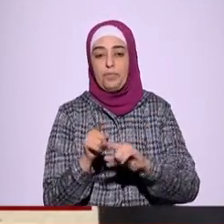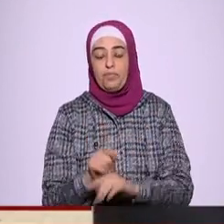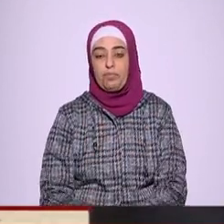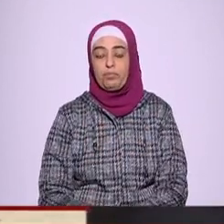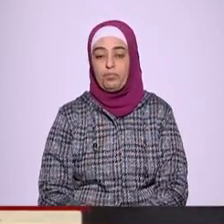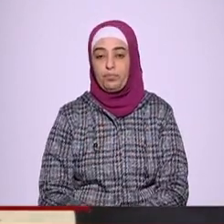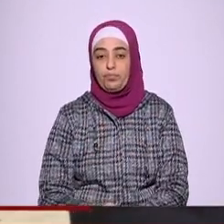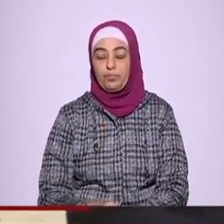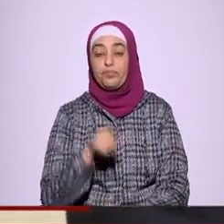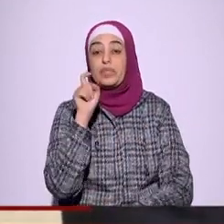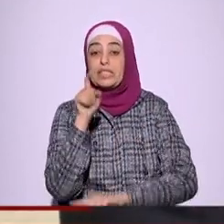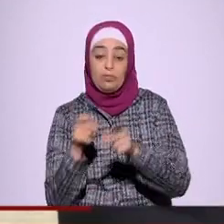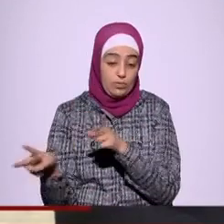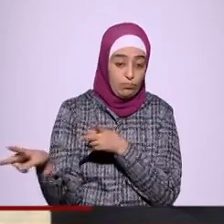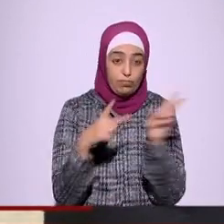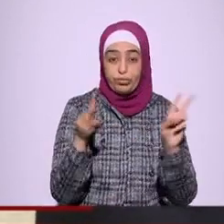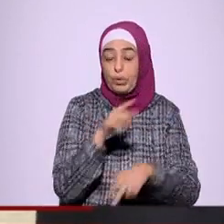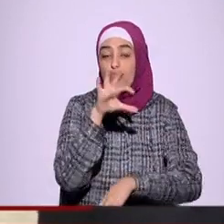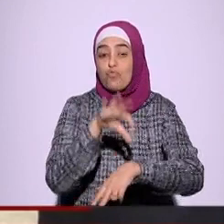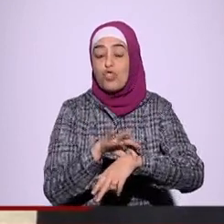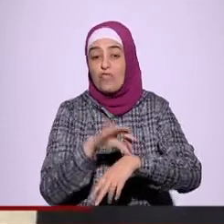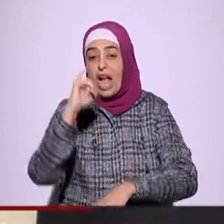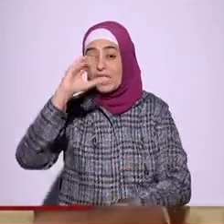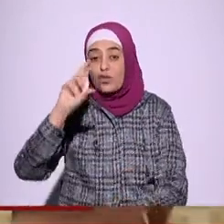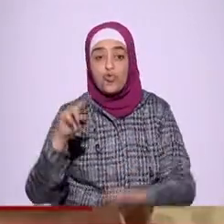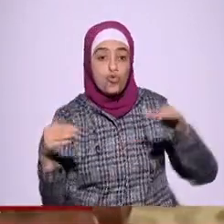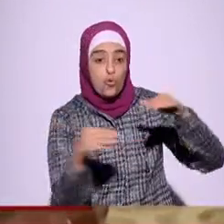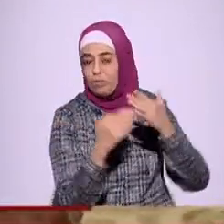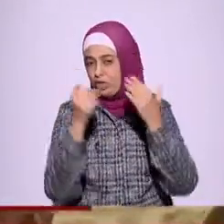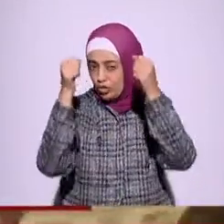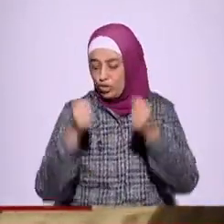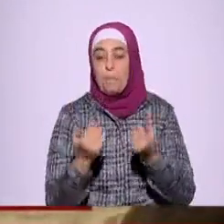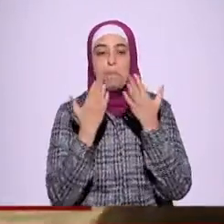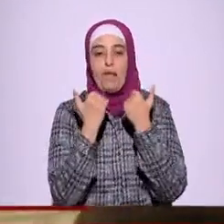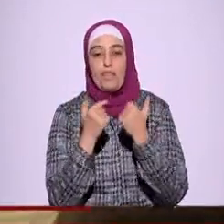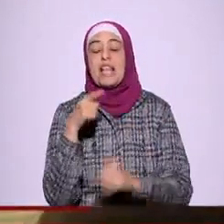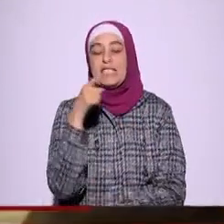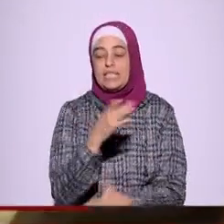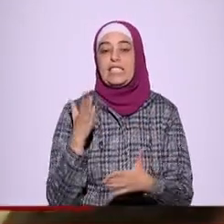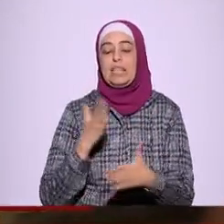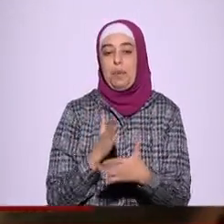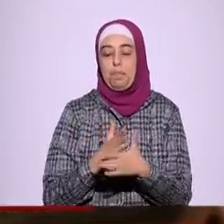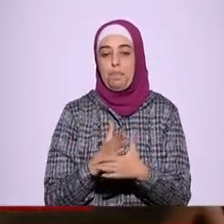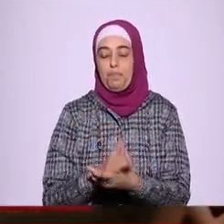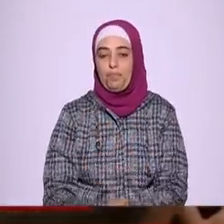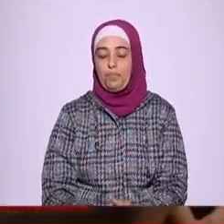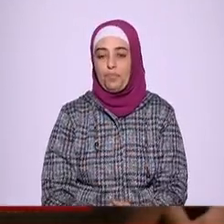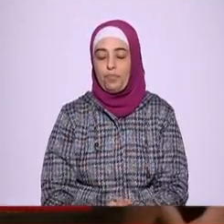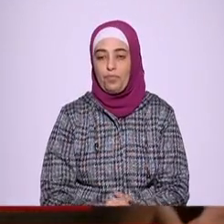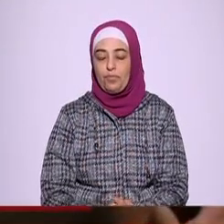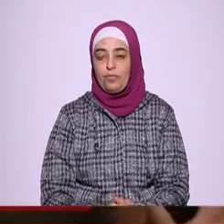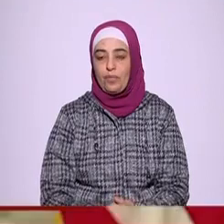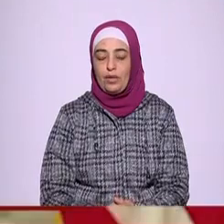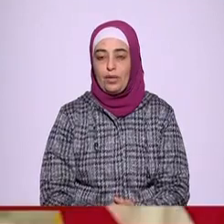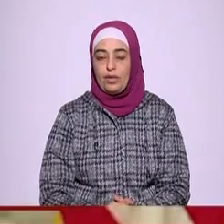نجد نسبة دخول في العناية المشددة منها، ومن هنا سبب إضافي لنستنتج